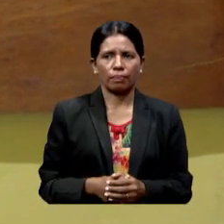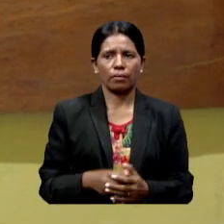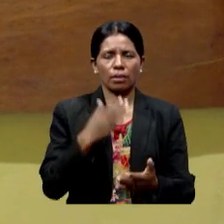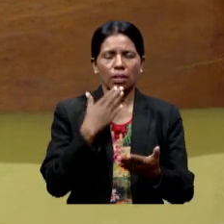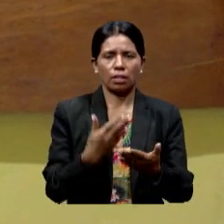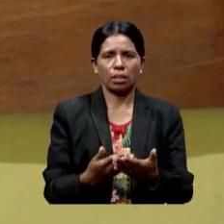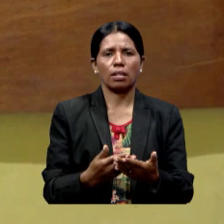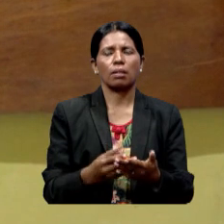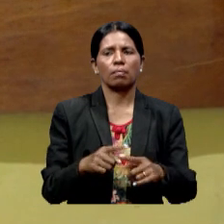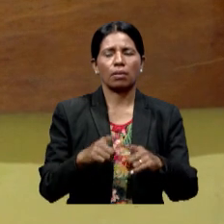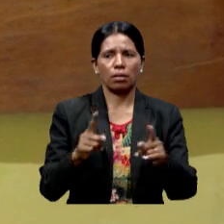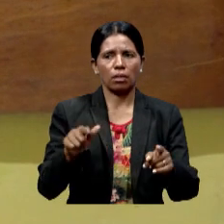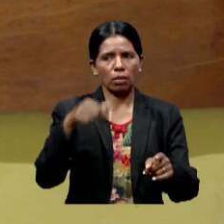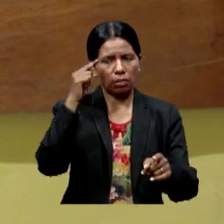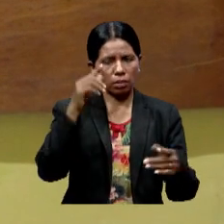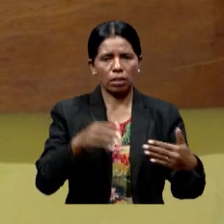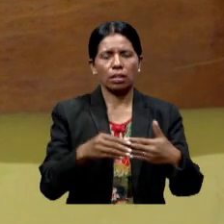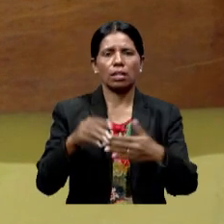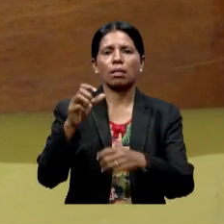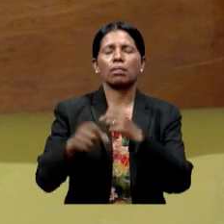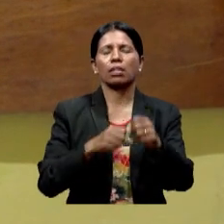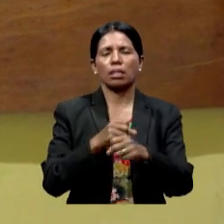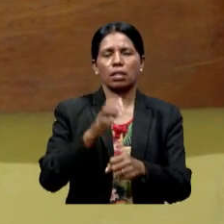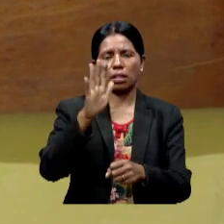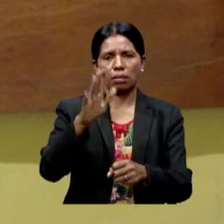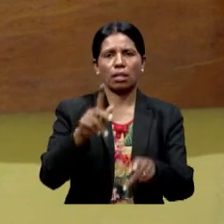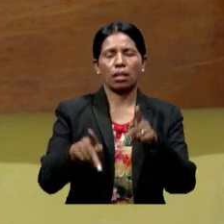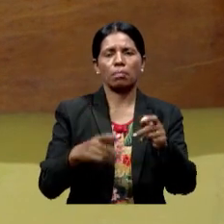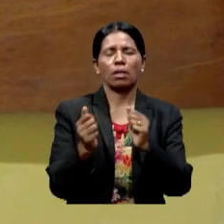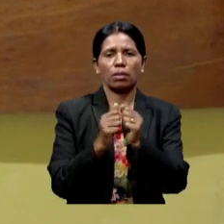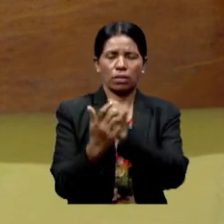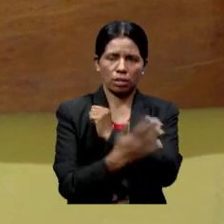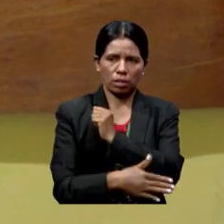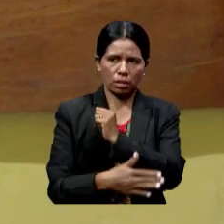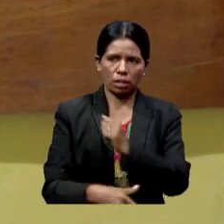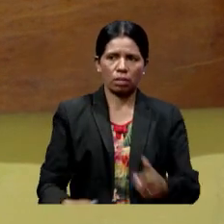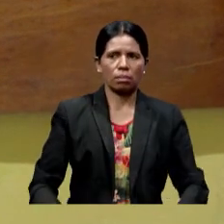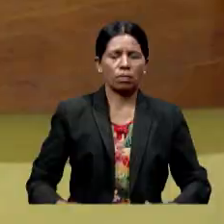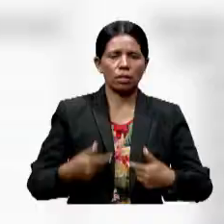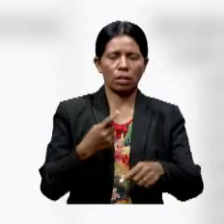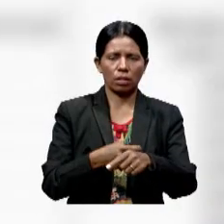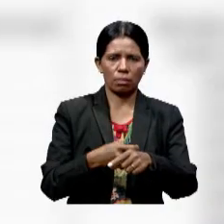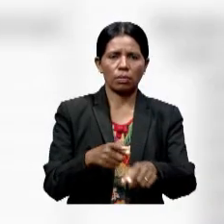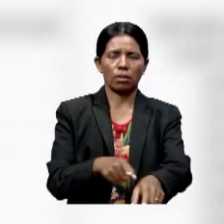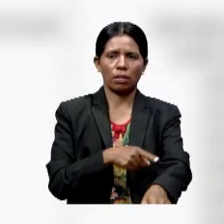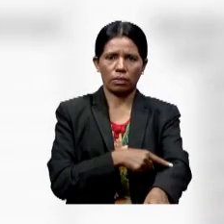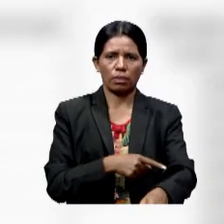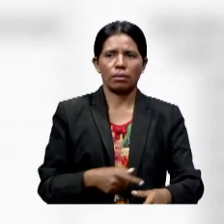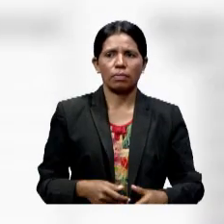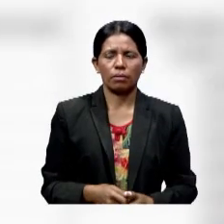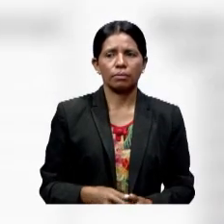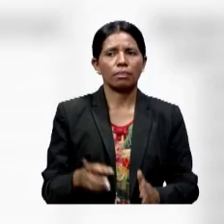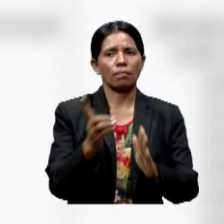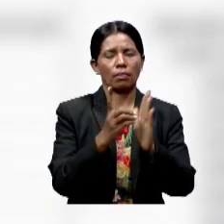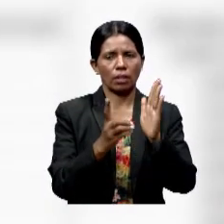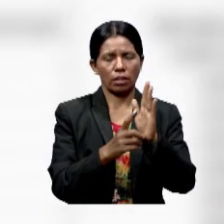dia mes governo ne kan hukum batinan lima det me be povo na saundane ne mori se tempo naruk ne laran. Dadus